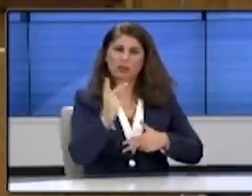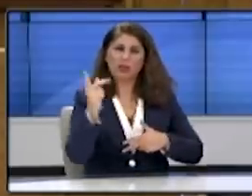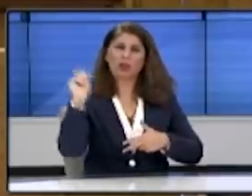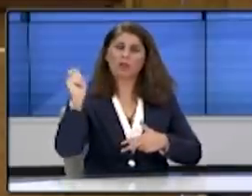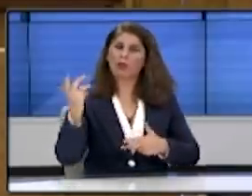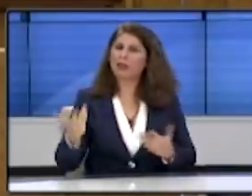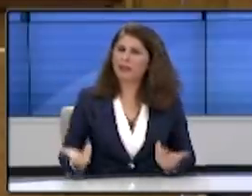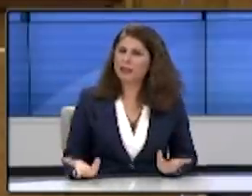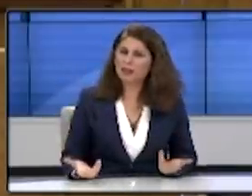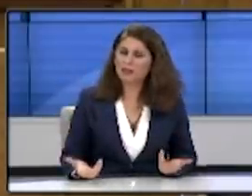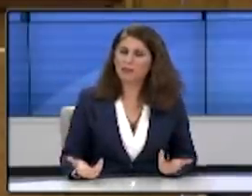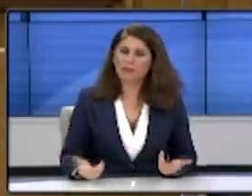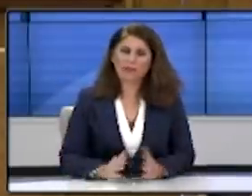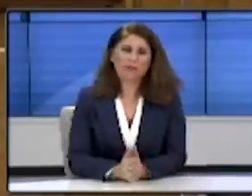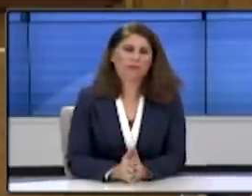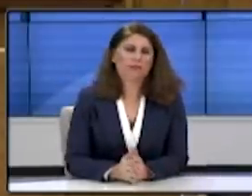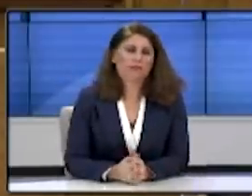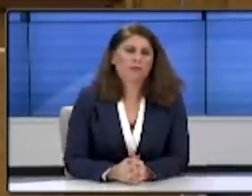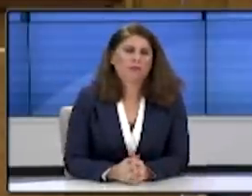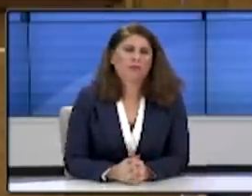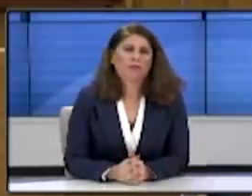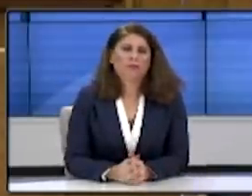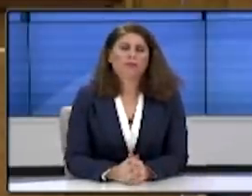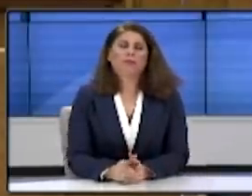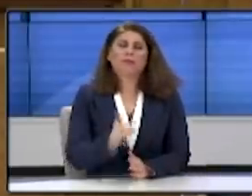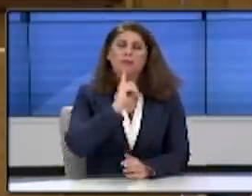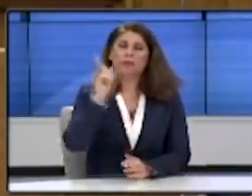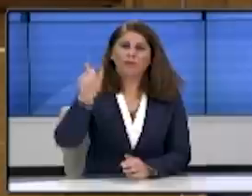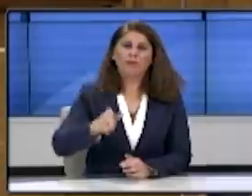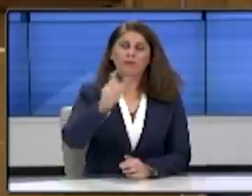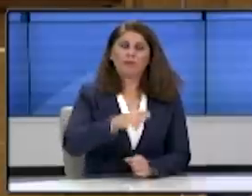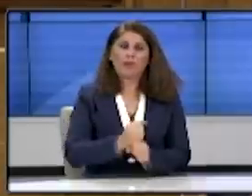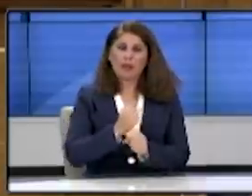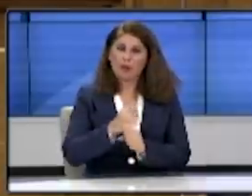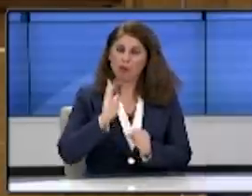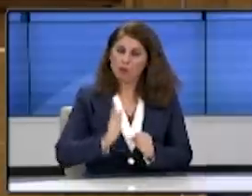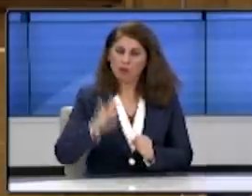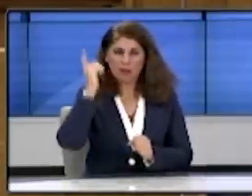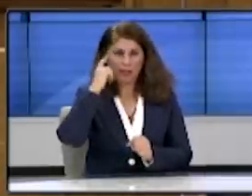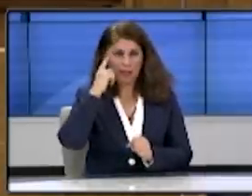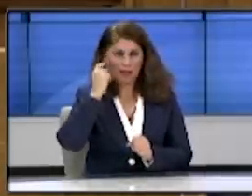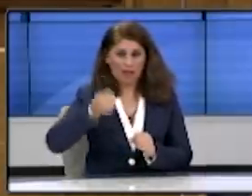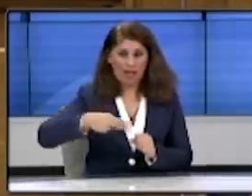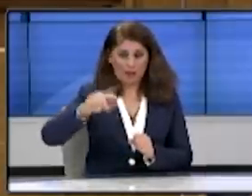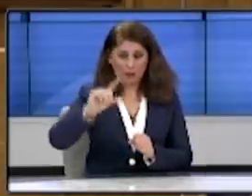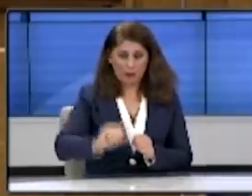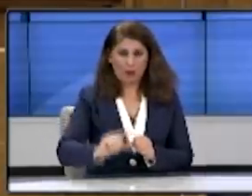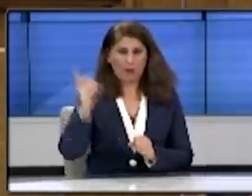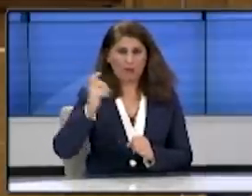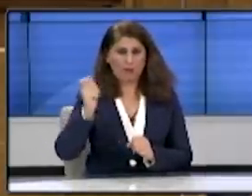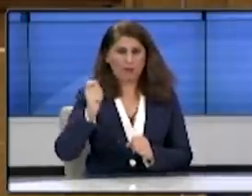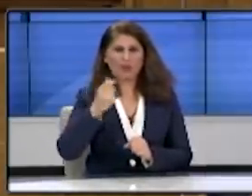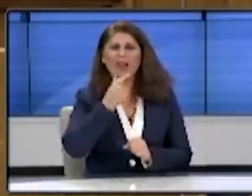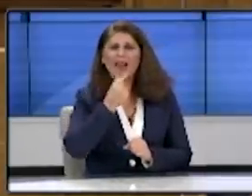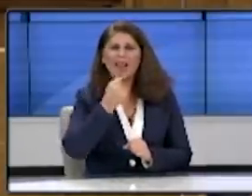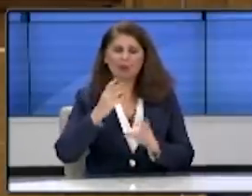κοινωνικής πολιτικής. Όπως ο κάθε εργαζόμενος μπορεί να καταλάβει, μια αύξηση του κατώτατου μισθού θα εξανεμιστεί